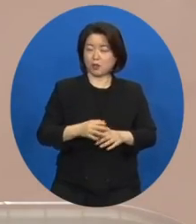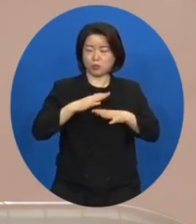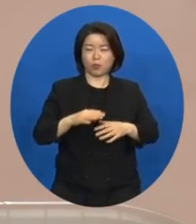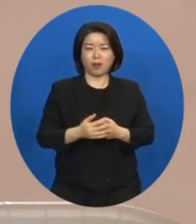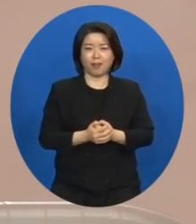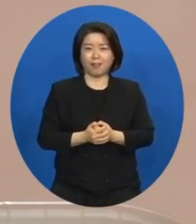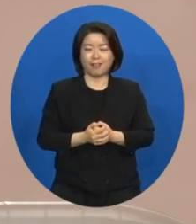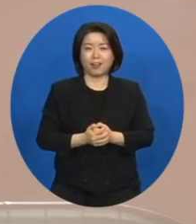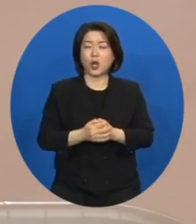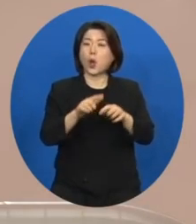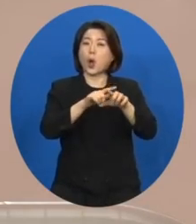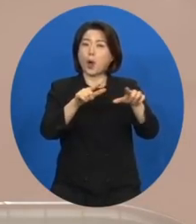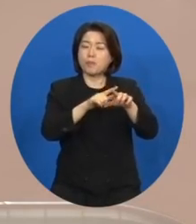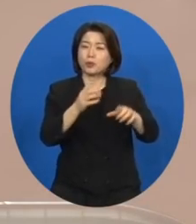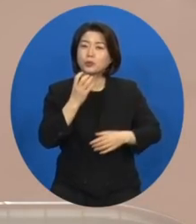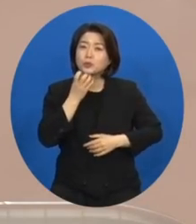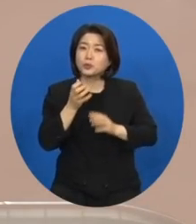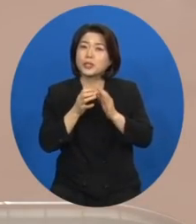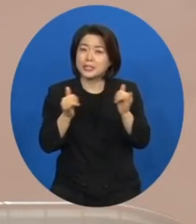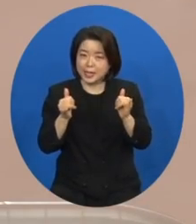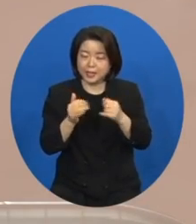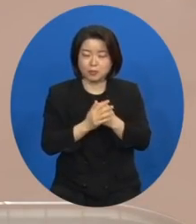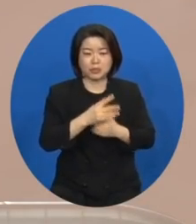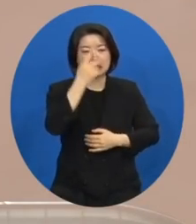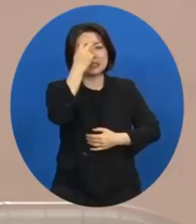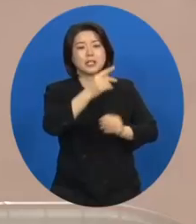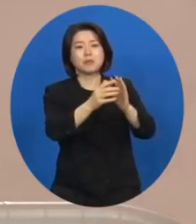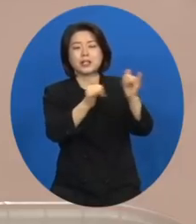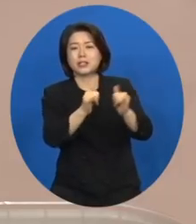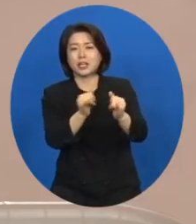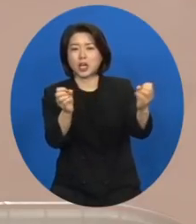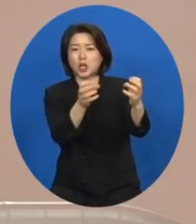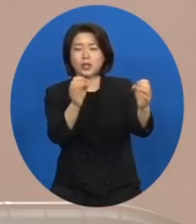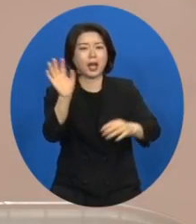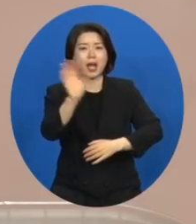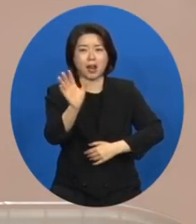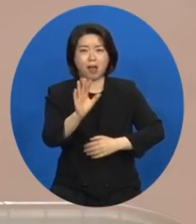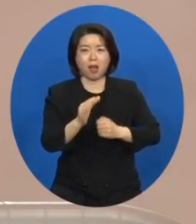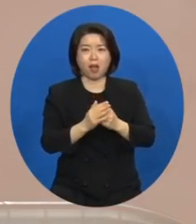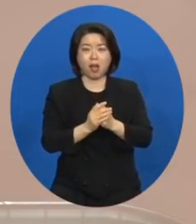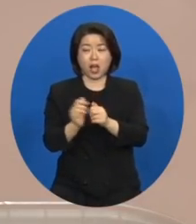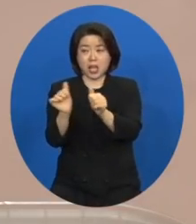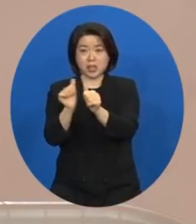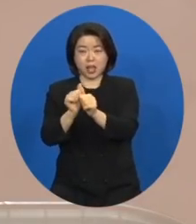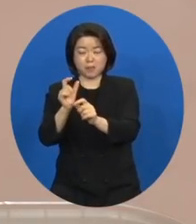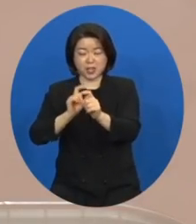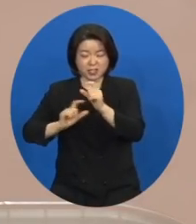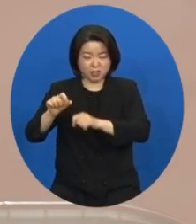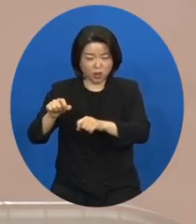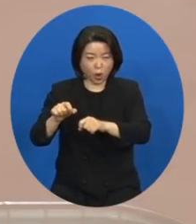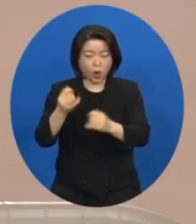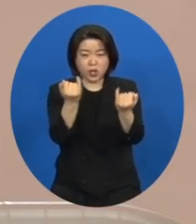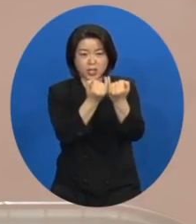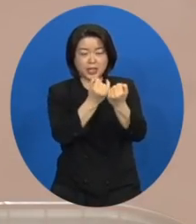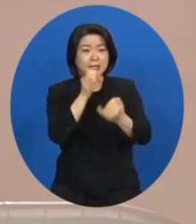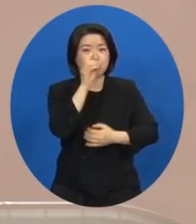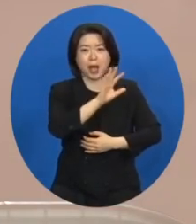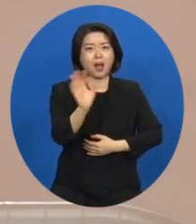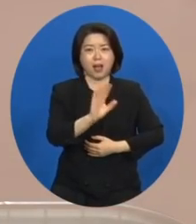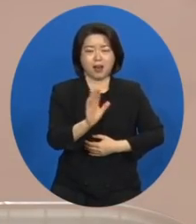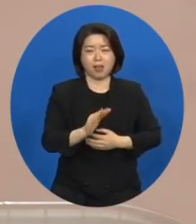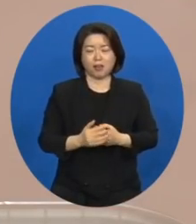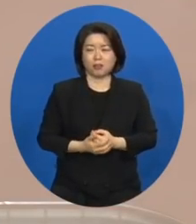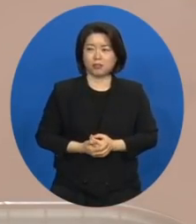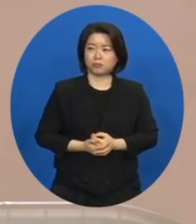유대의 사람은 사마리아 사람에게 말을 걸지 않고 남자는 여자에게 더 더 말을 걸지 않기 때문에 그래 그러면서 왜